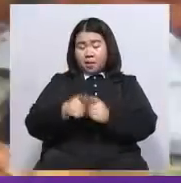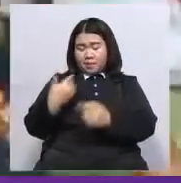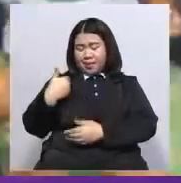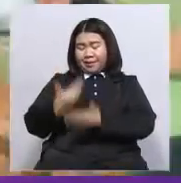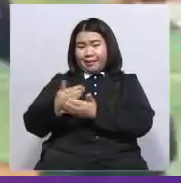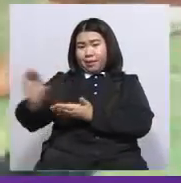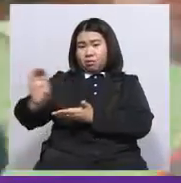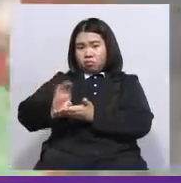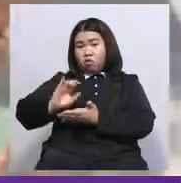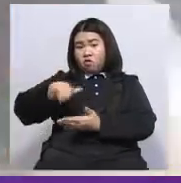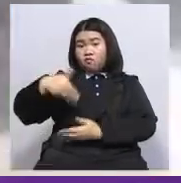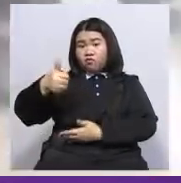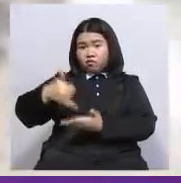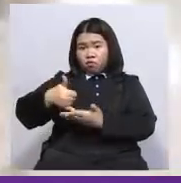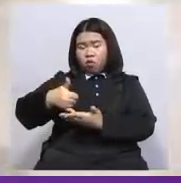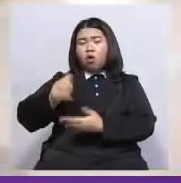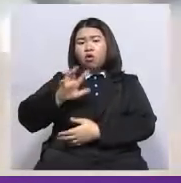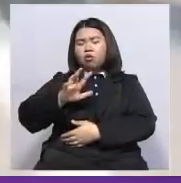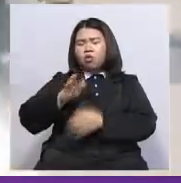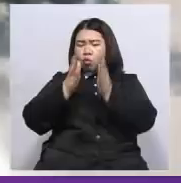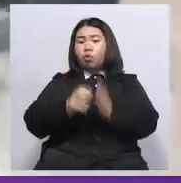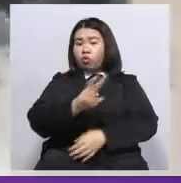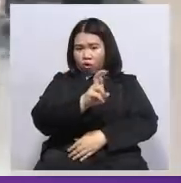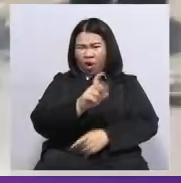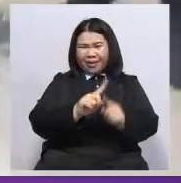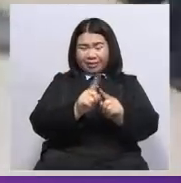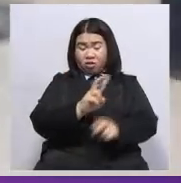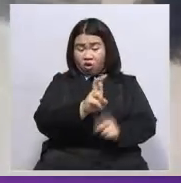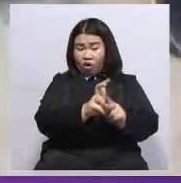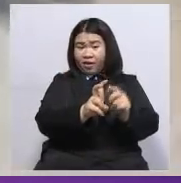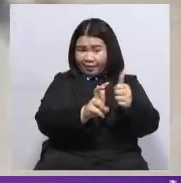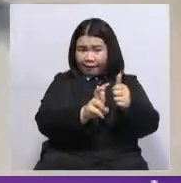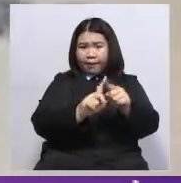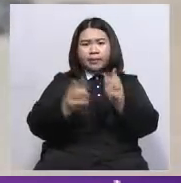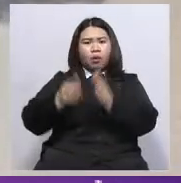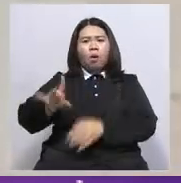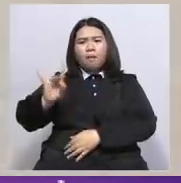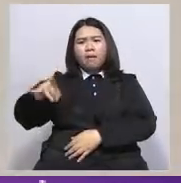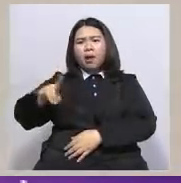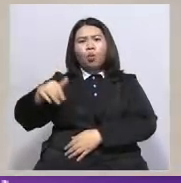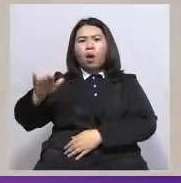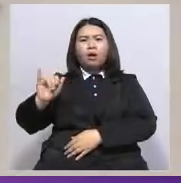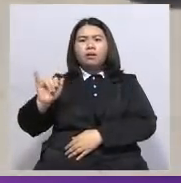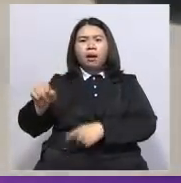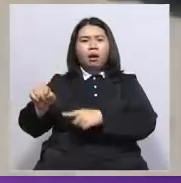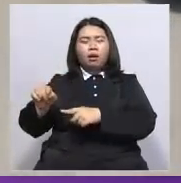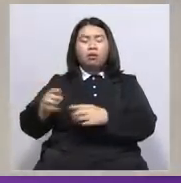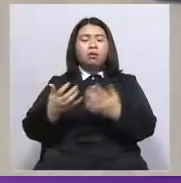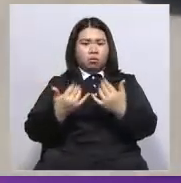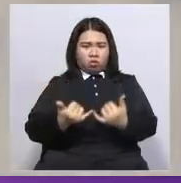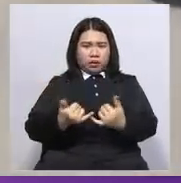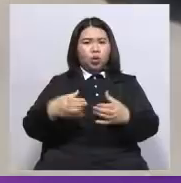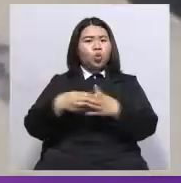ฟื้นฟูเนี่ยอยู่ที่200คนจากเกษตรกรทั้งหมด 8,000 กว่าคนค่ะซึ่งการดำเนินงานของกองทุน